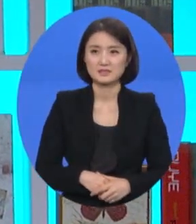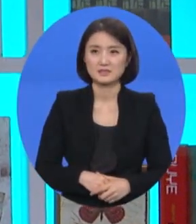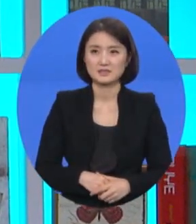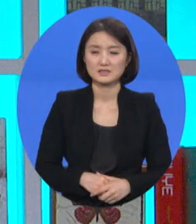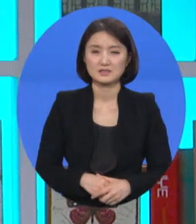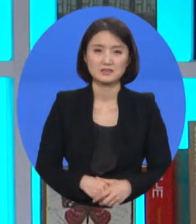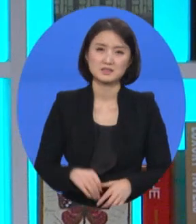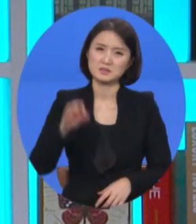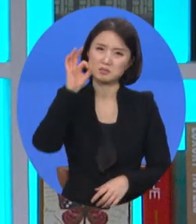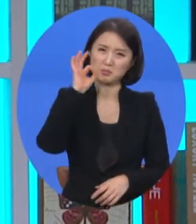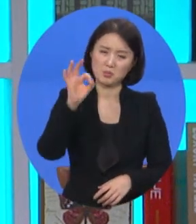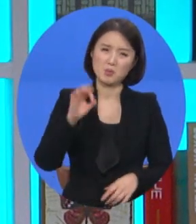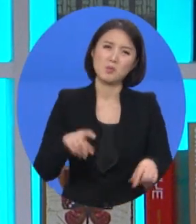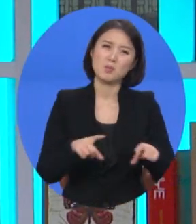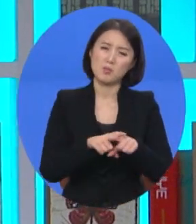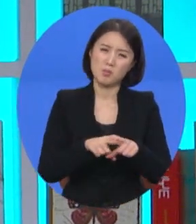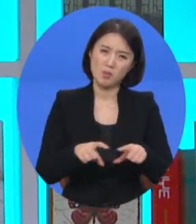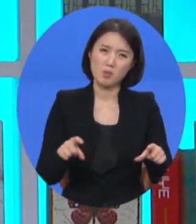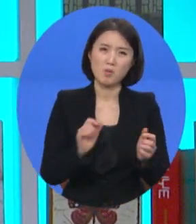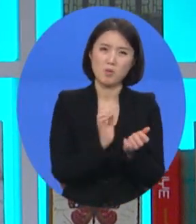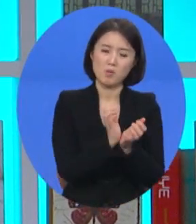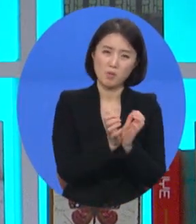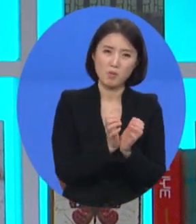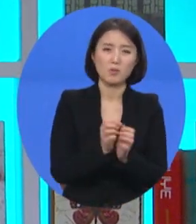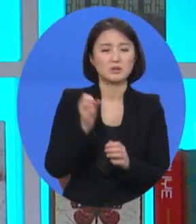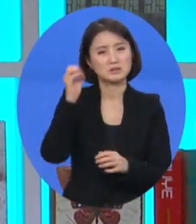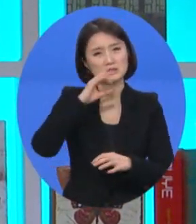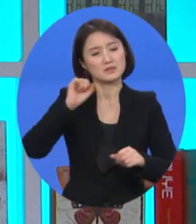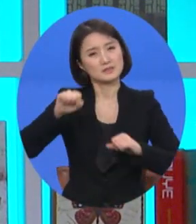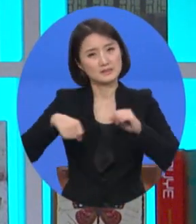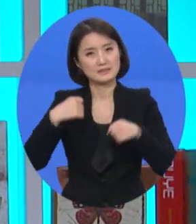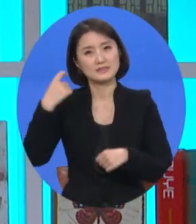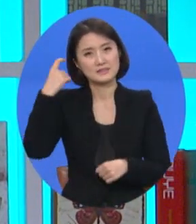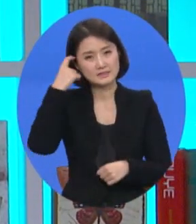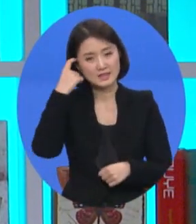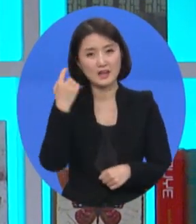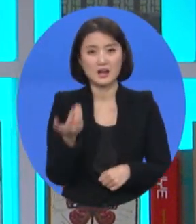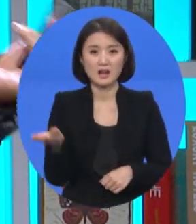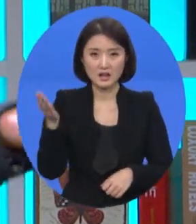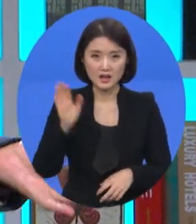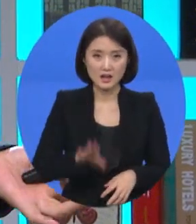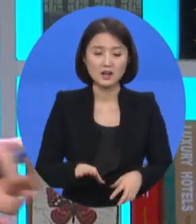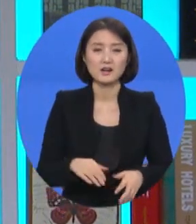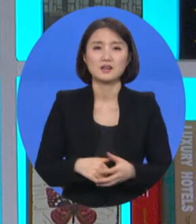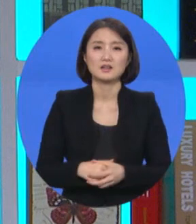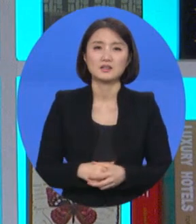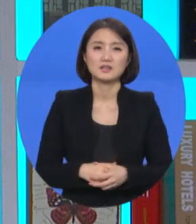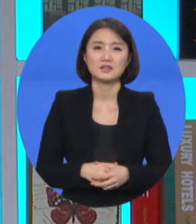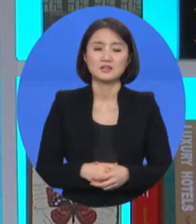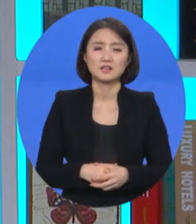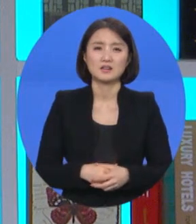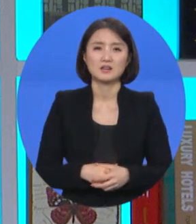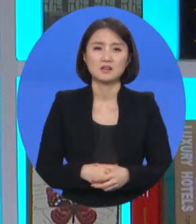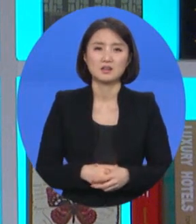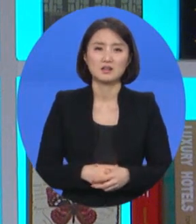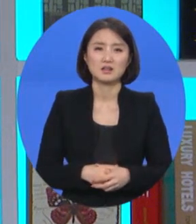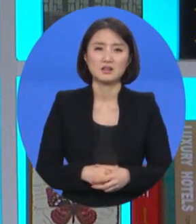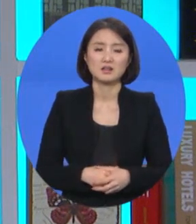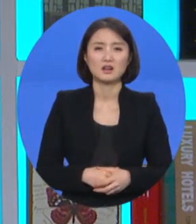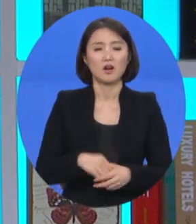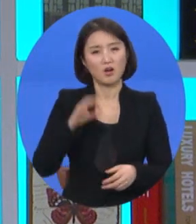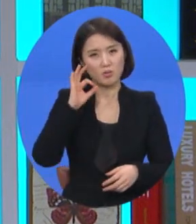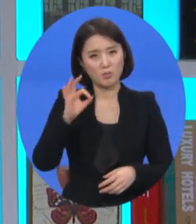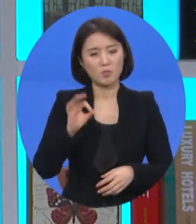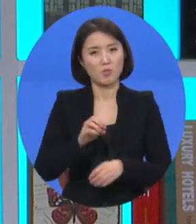인물에 지나지 않는 우리 이런 자연 속에 살고 있는 날짐승 길 짐승들이 이런 재미있는 상징으로